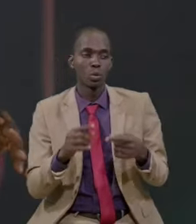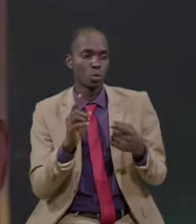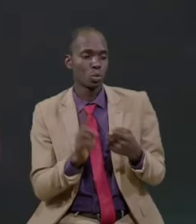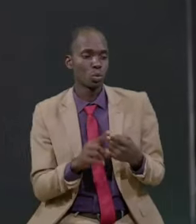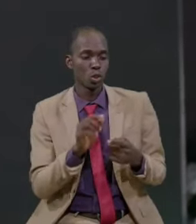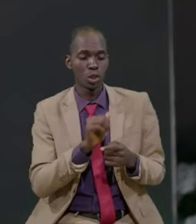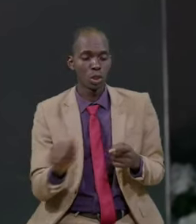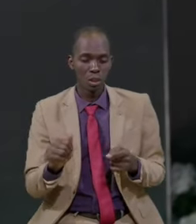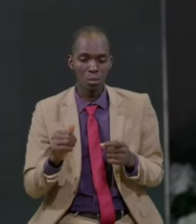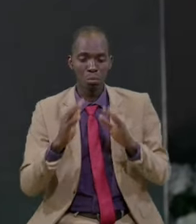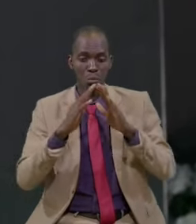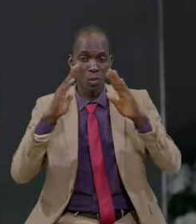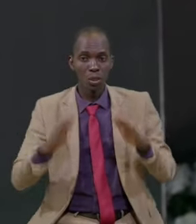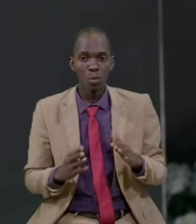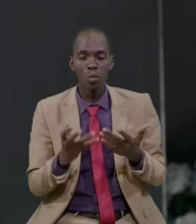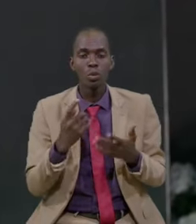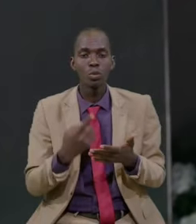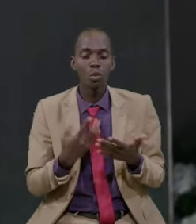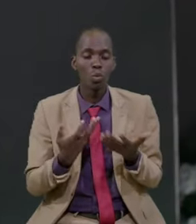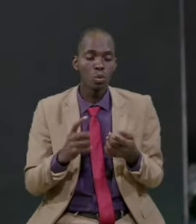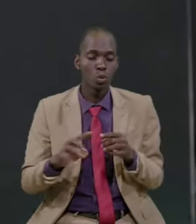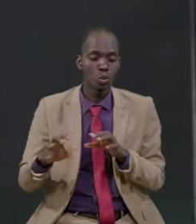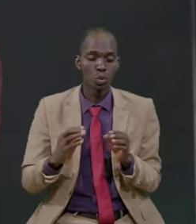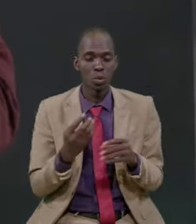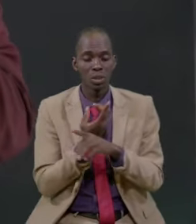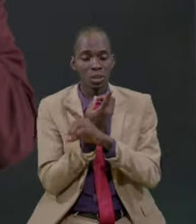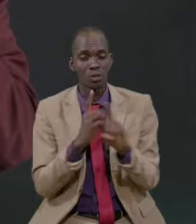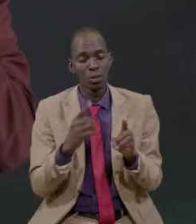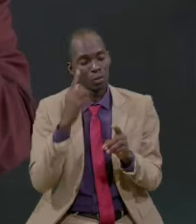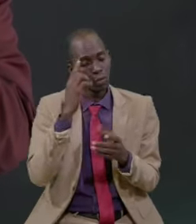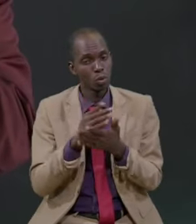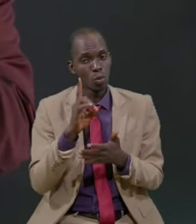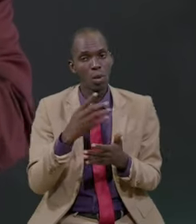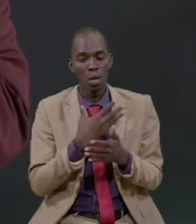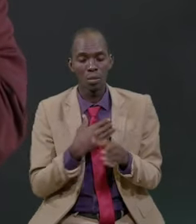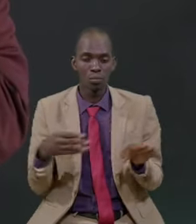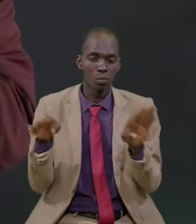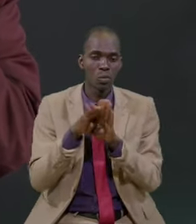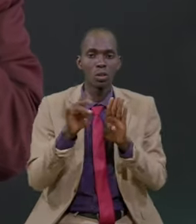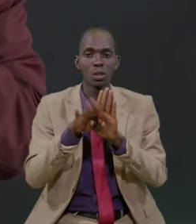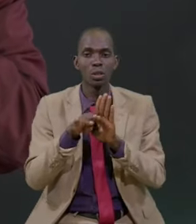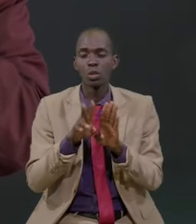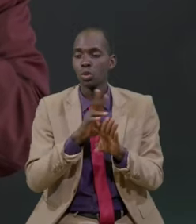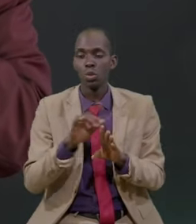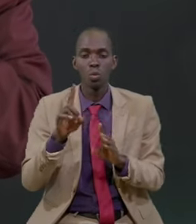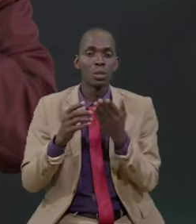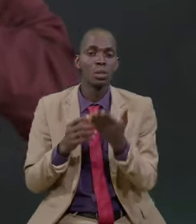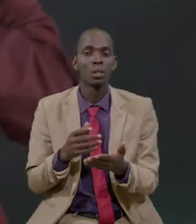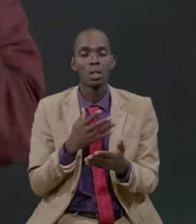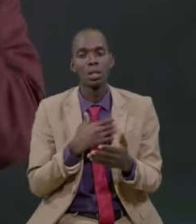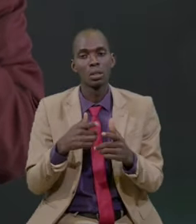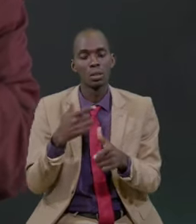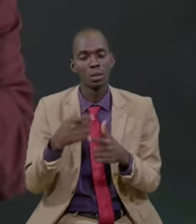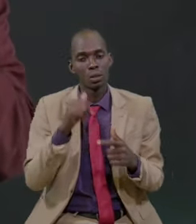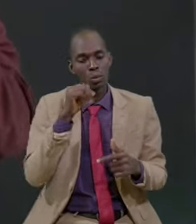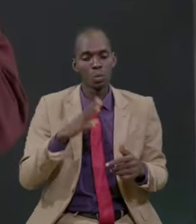chambre, il veut faire la délivrance et il ferme la porte. Personne n'est là. Et la jeune fille est